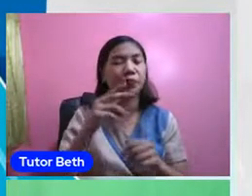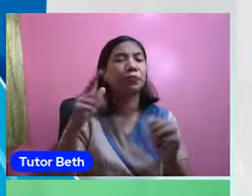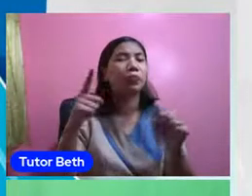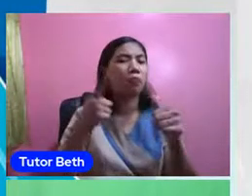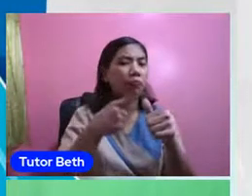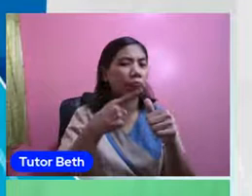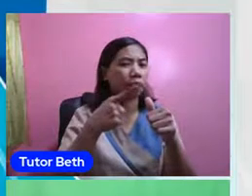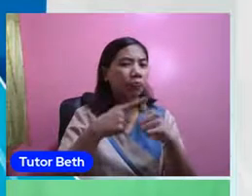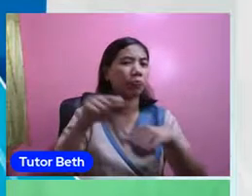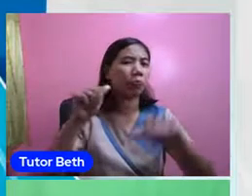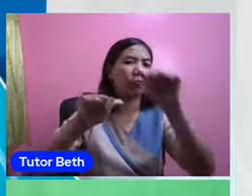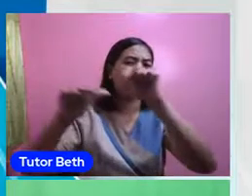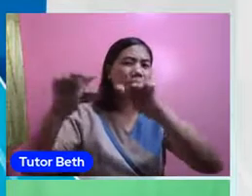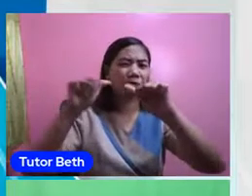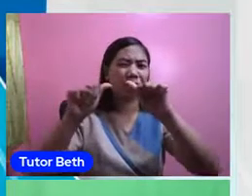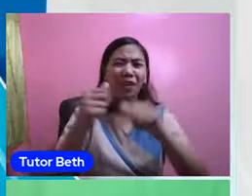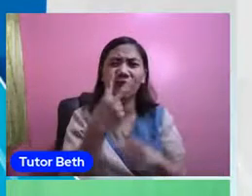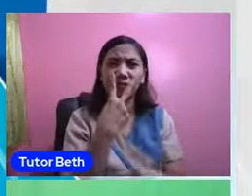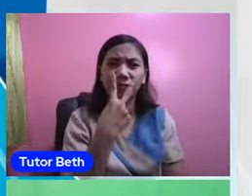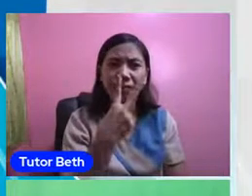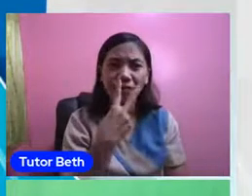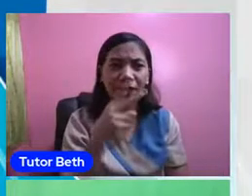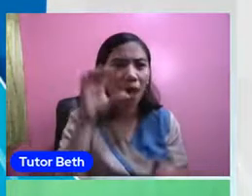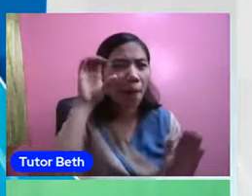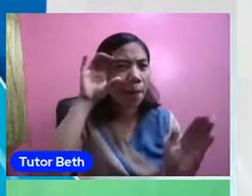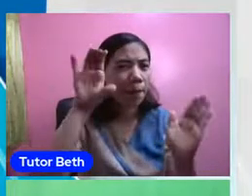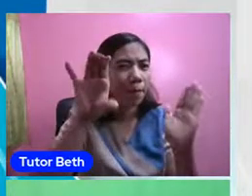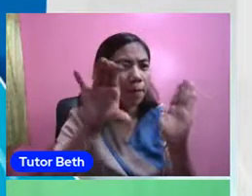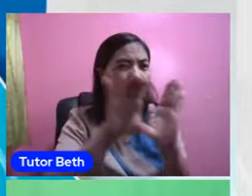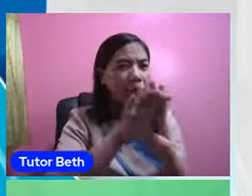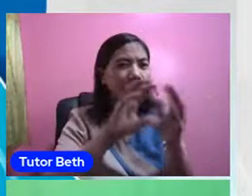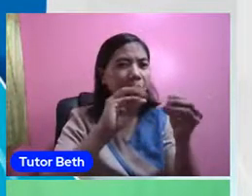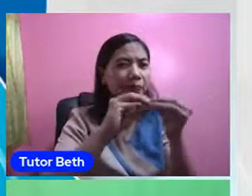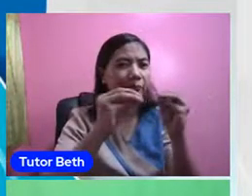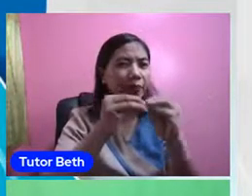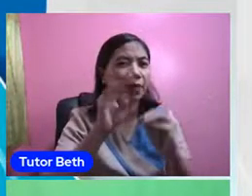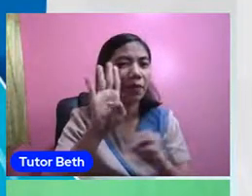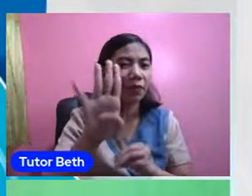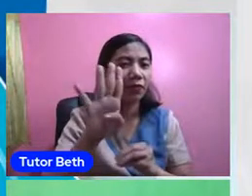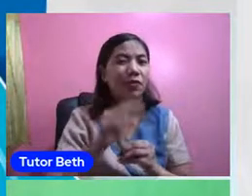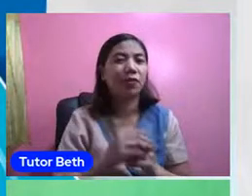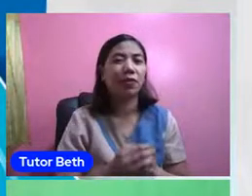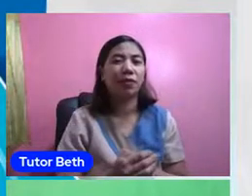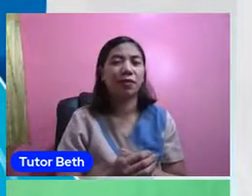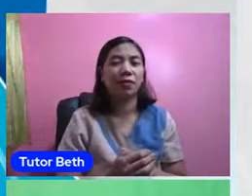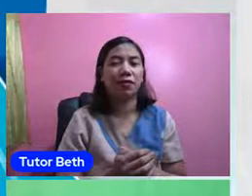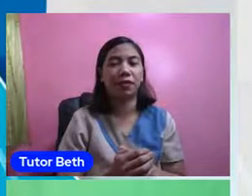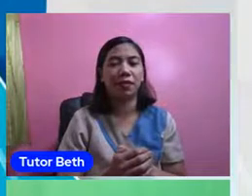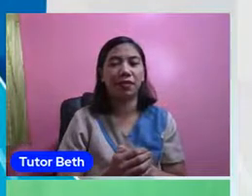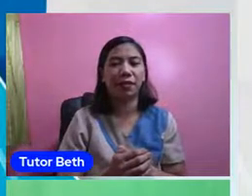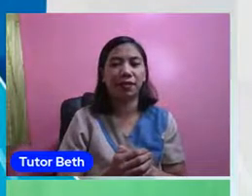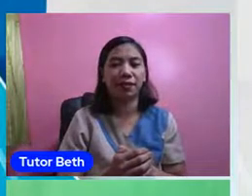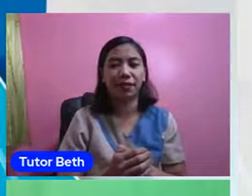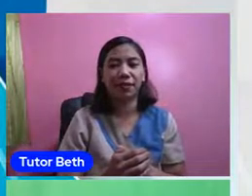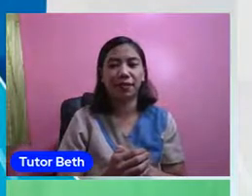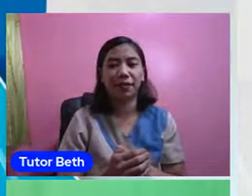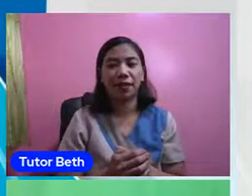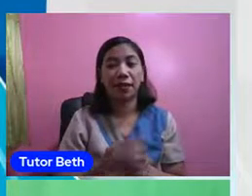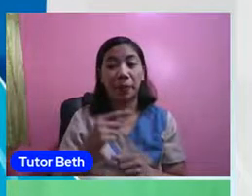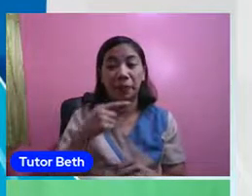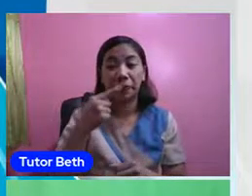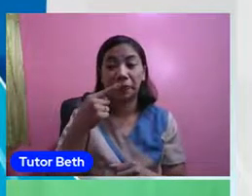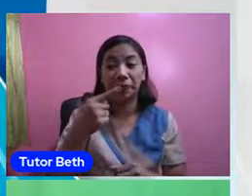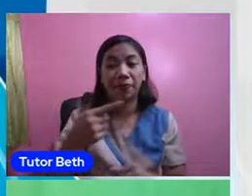Dignan ko nga kung may naalala kayo kanina sa kasanayan kanina natin. Sa number 4 na tayo. O si Ma'am Gretchen, si